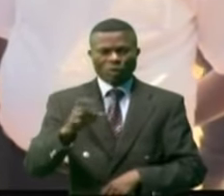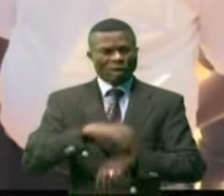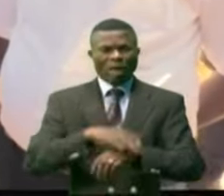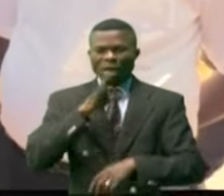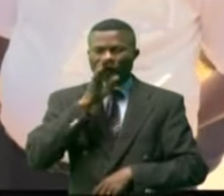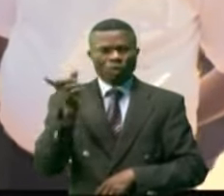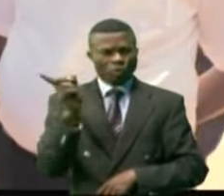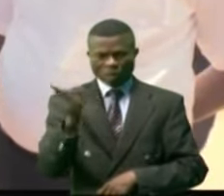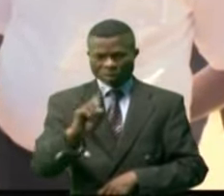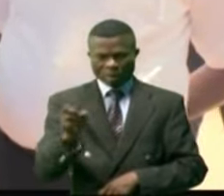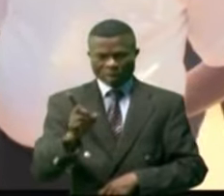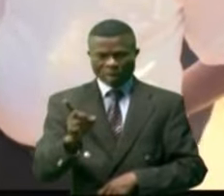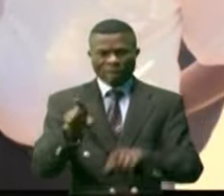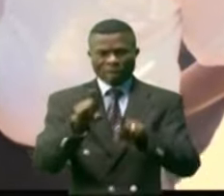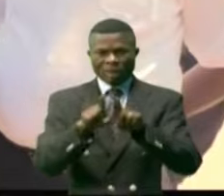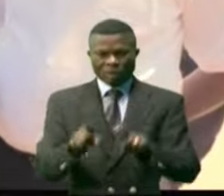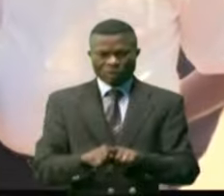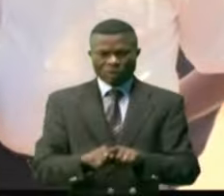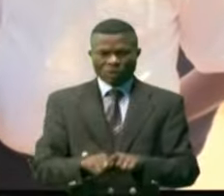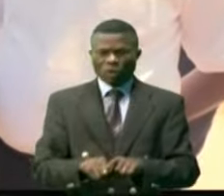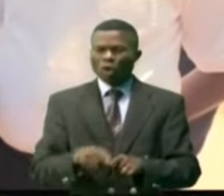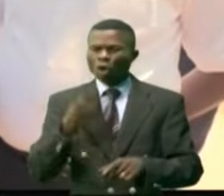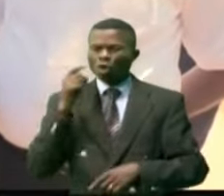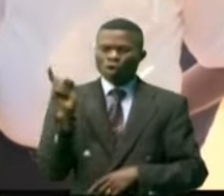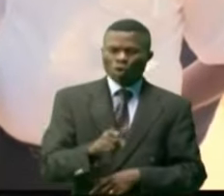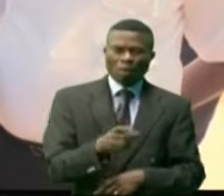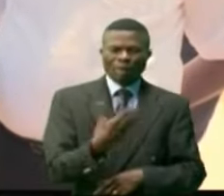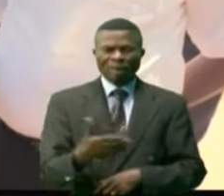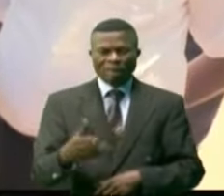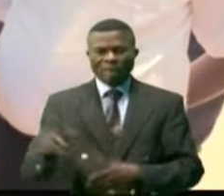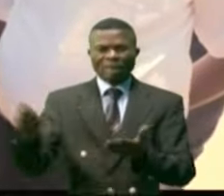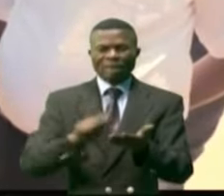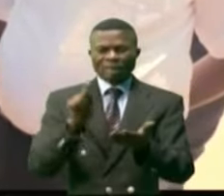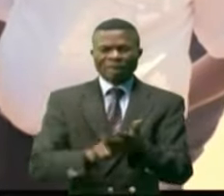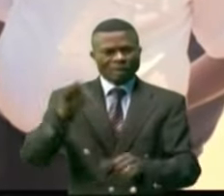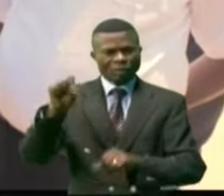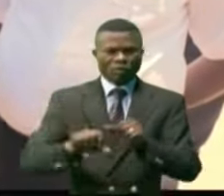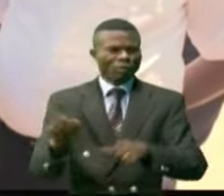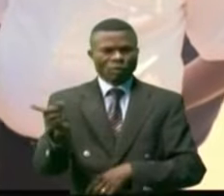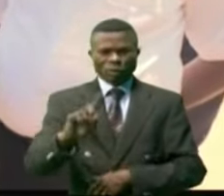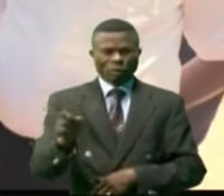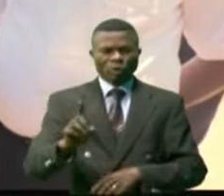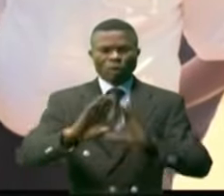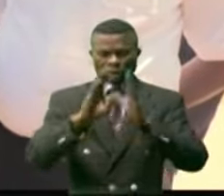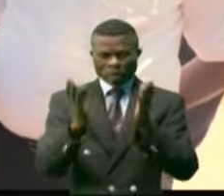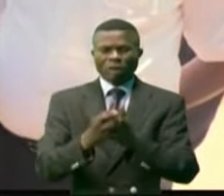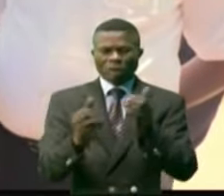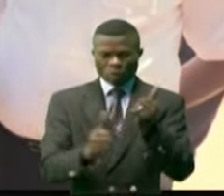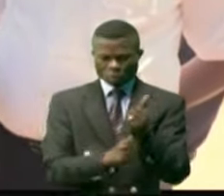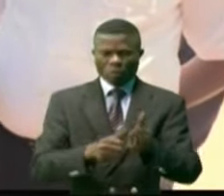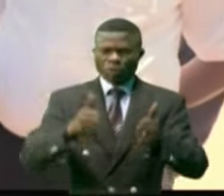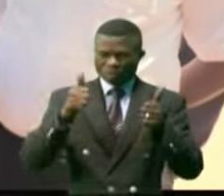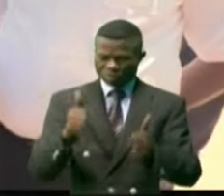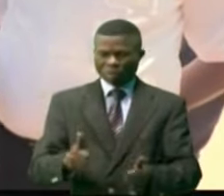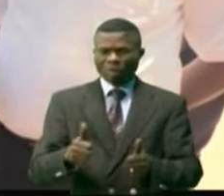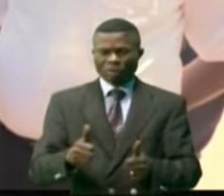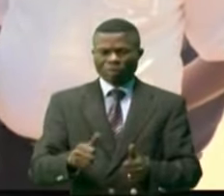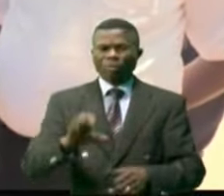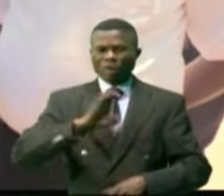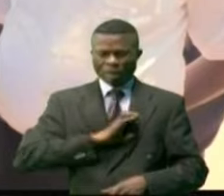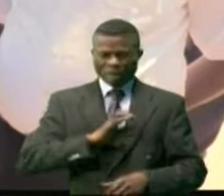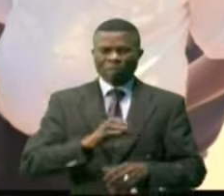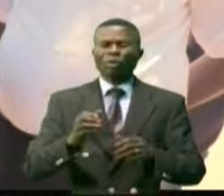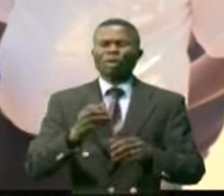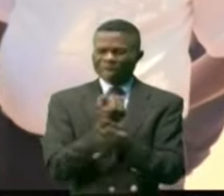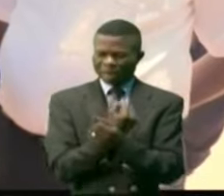a pas d'exigence de taxes arbitraires. Tout le monde se comporte bien, la police est très